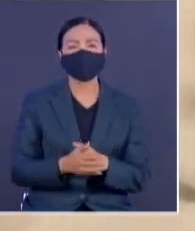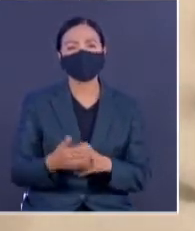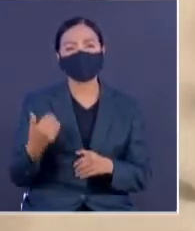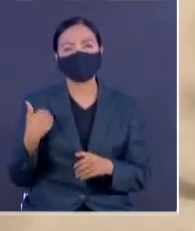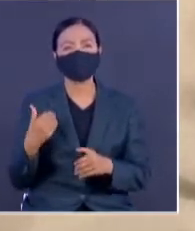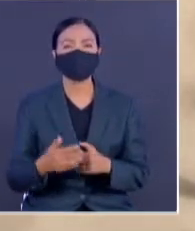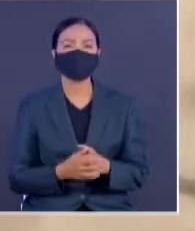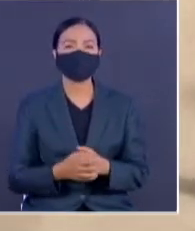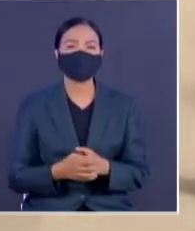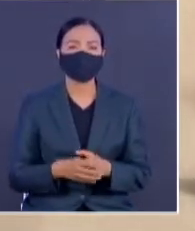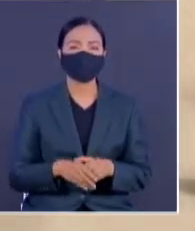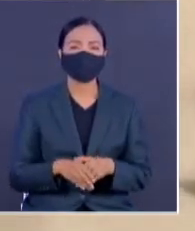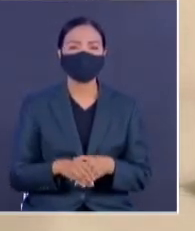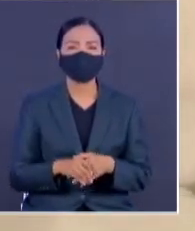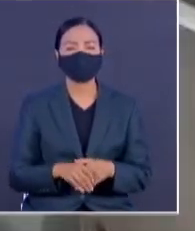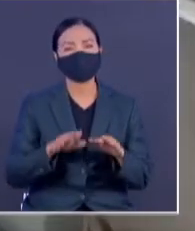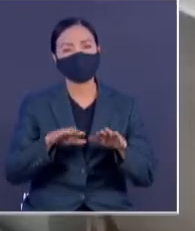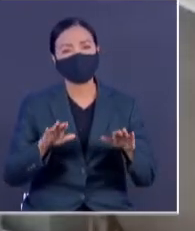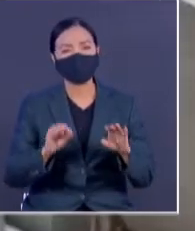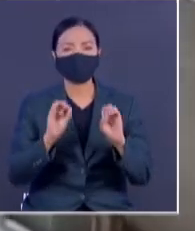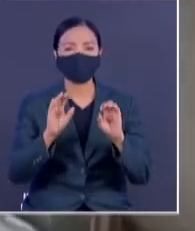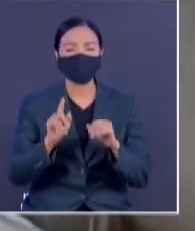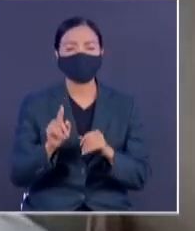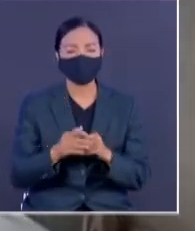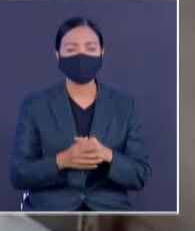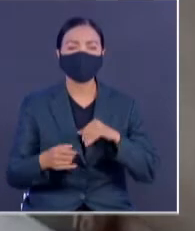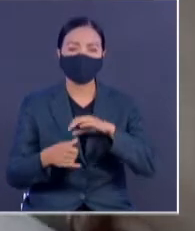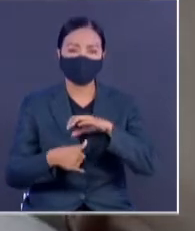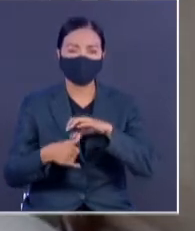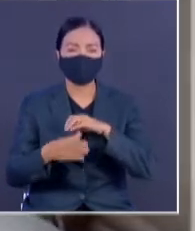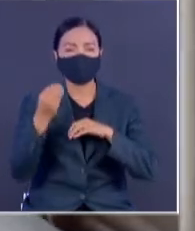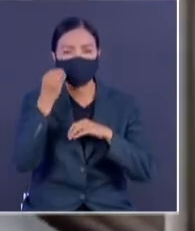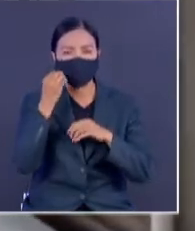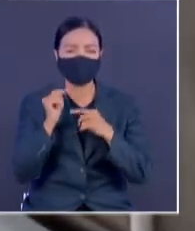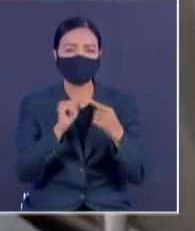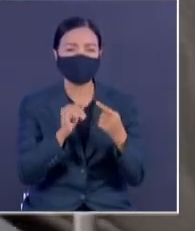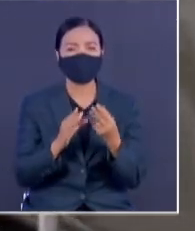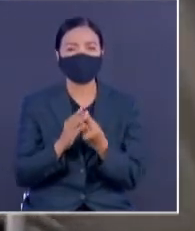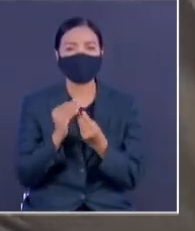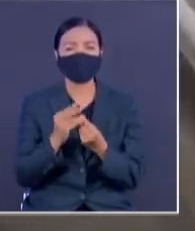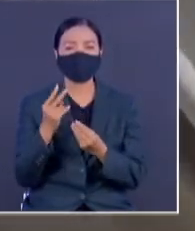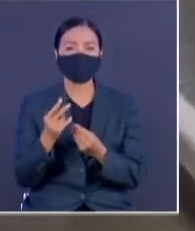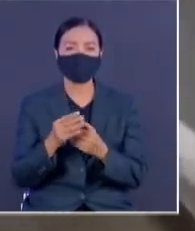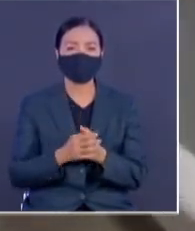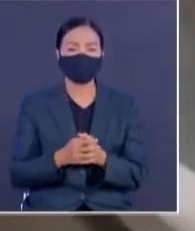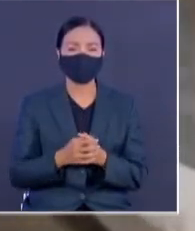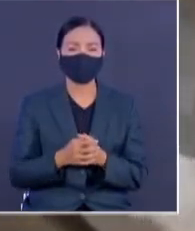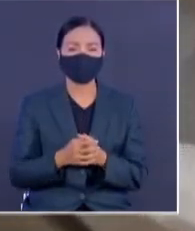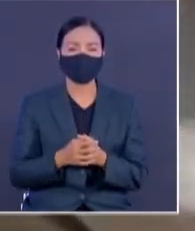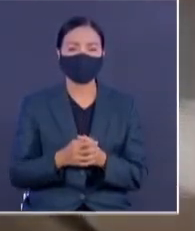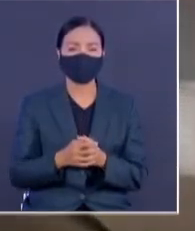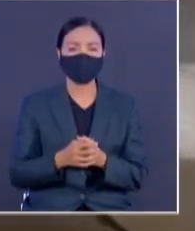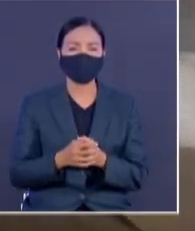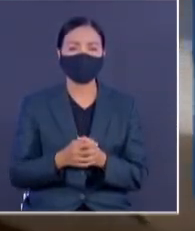อย่างนี้ดีกว่านะคะแต่เด็กๆแล้วก็ครูทุกคนนะคะก็ยังต้องกักตัวที่บ้านอีก2สัปดาห์ตามมาตรการการแพร่ระบาดโควิด